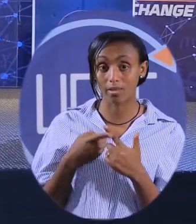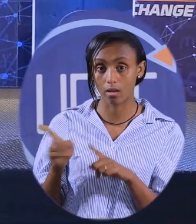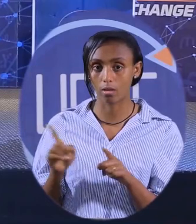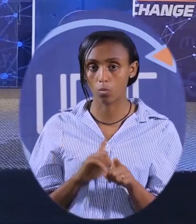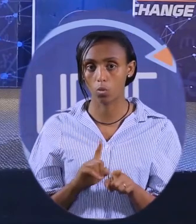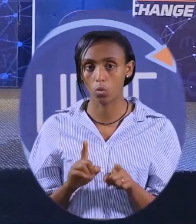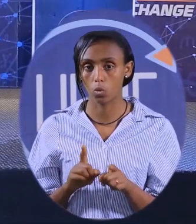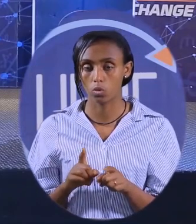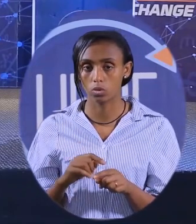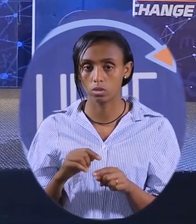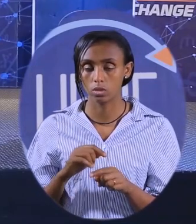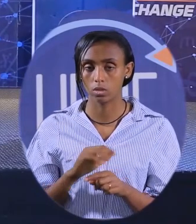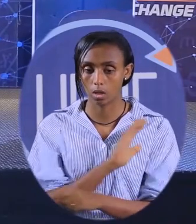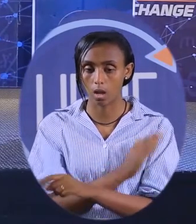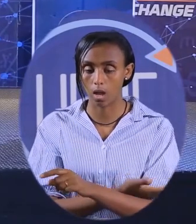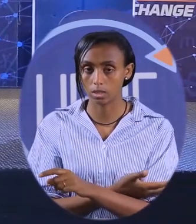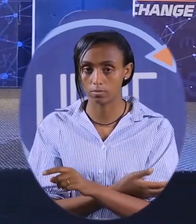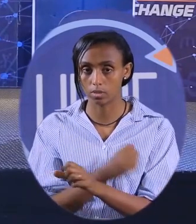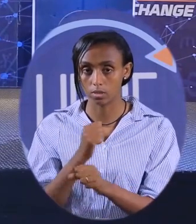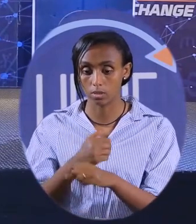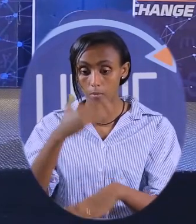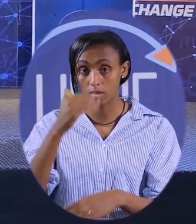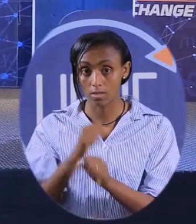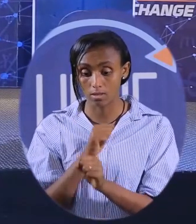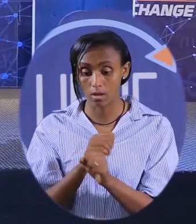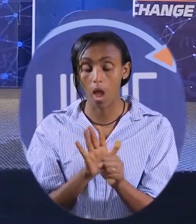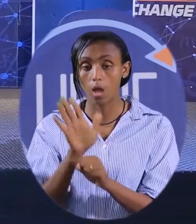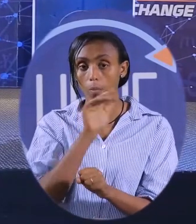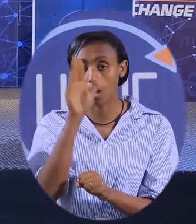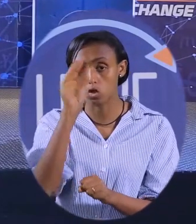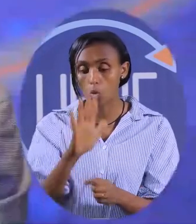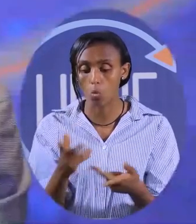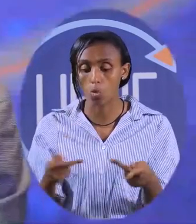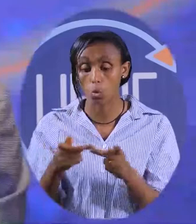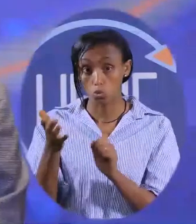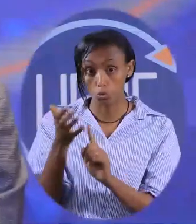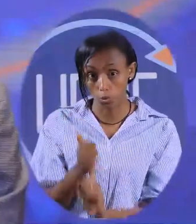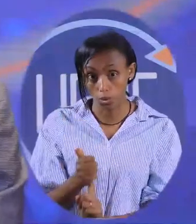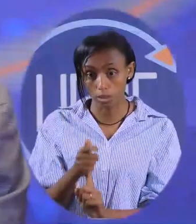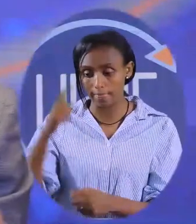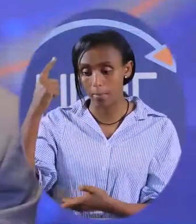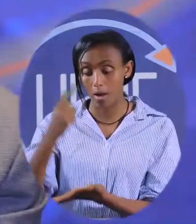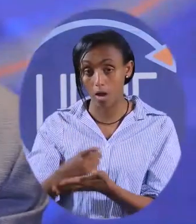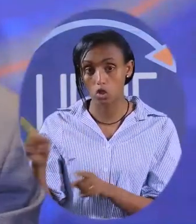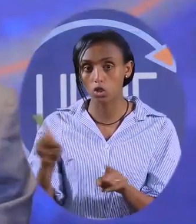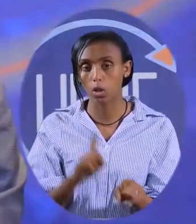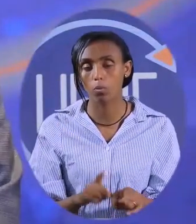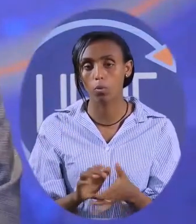የካፓሲቲ ቢልዲንግ ስራዎች አቅም ግንባታ ስራዎች ተደርጎለት ያልበቃ ሰው ቦታውን ይዞት፣ ተመራቂዎቹ